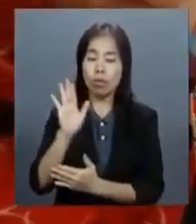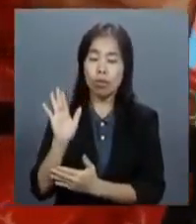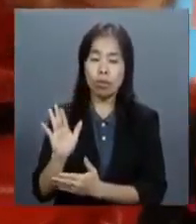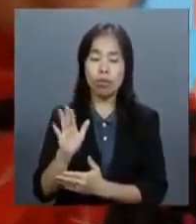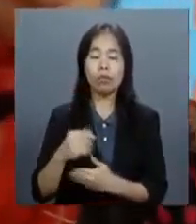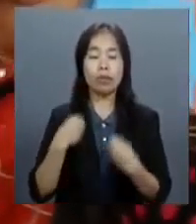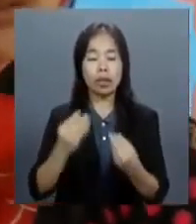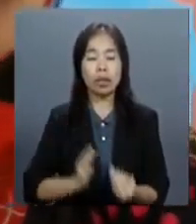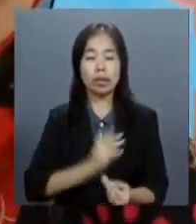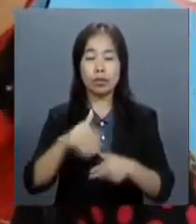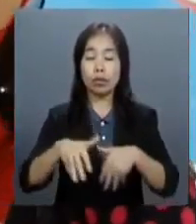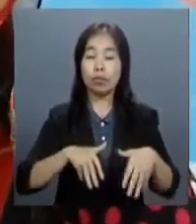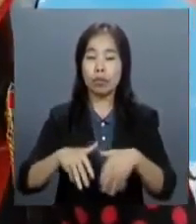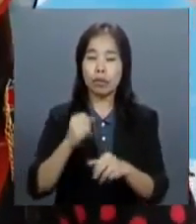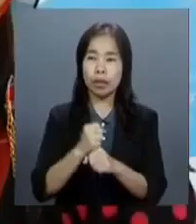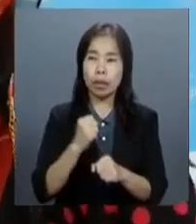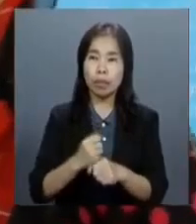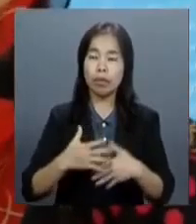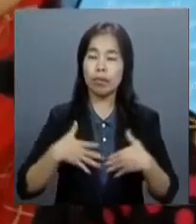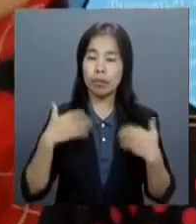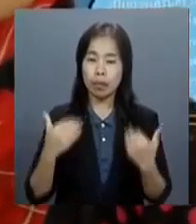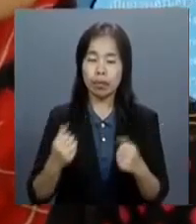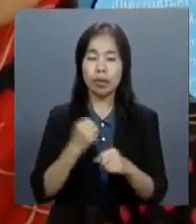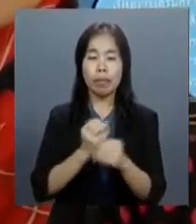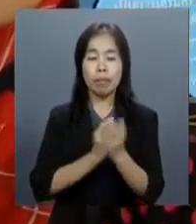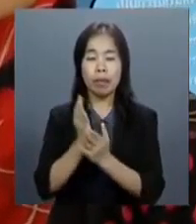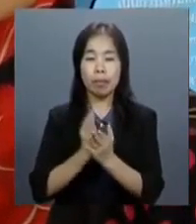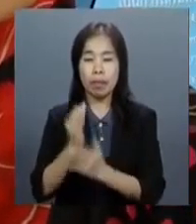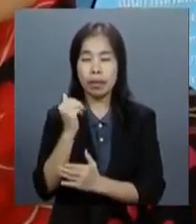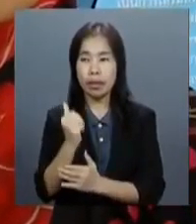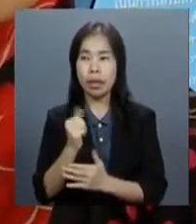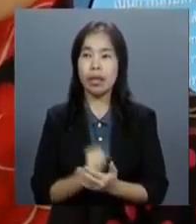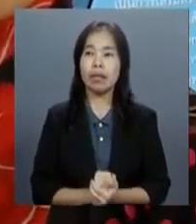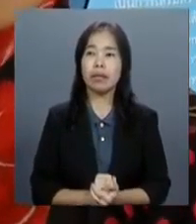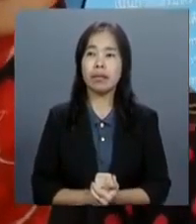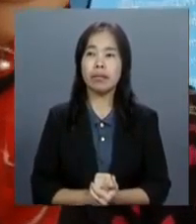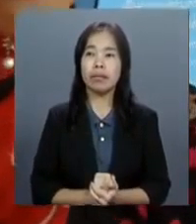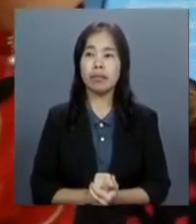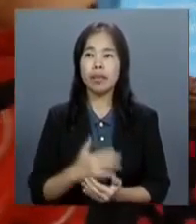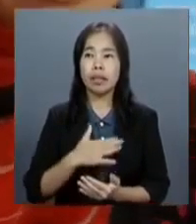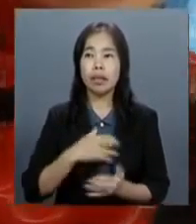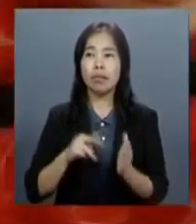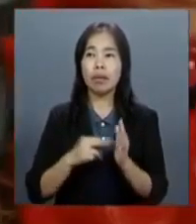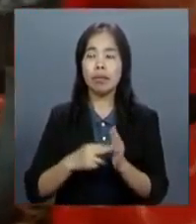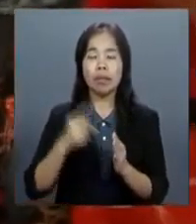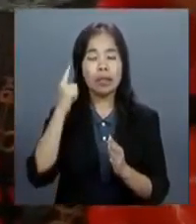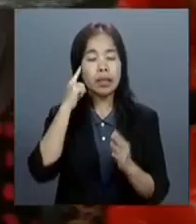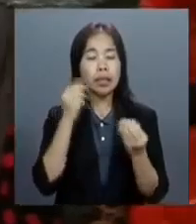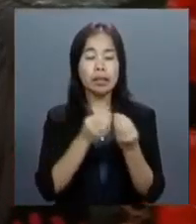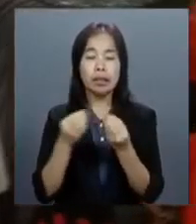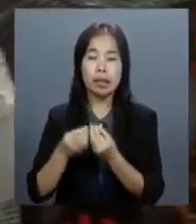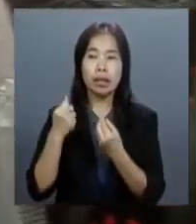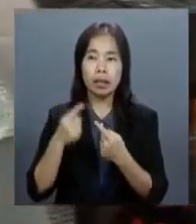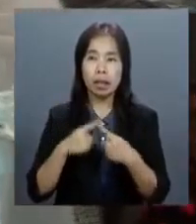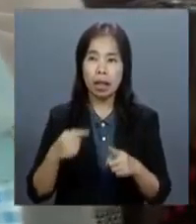ชนเขาในพื้นที่เขาอ่ะมีความสุขประสบความสำเร็จแล้วอาจจะเป็นเพียงแค่พลังเล็กๆนะคะแต่เรามี